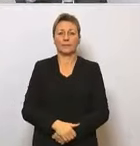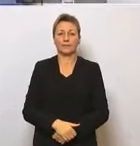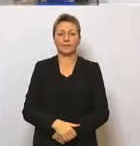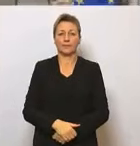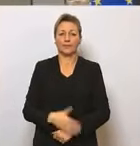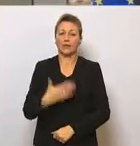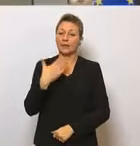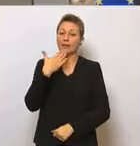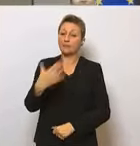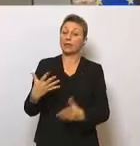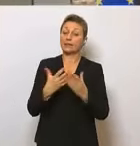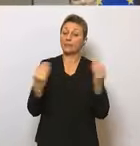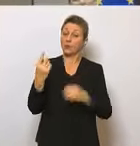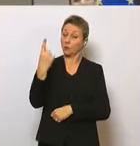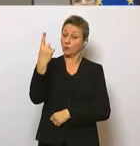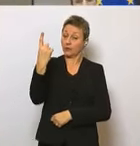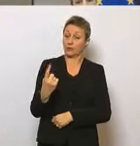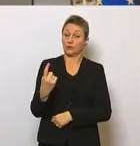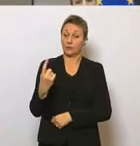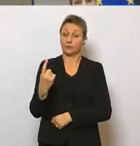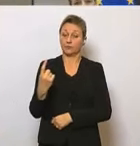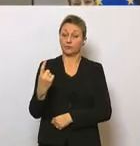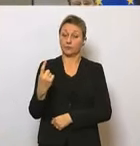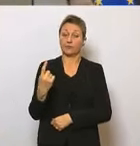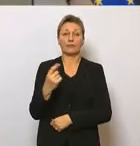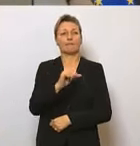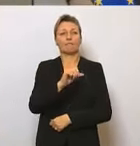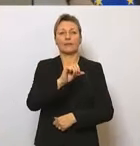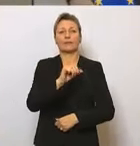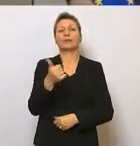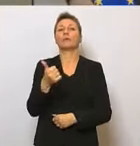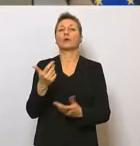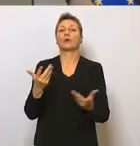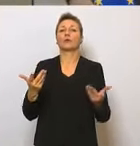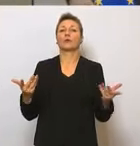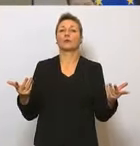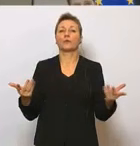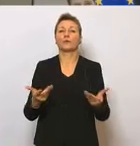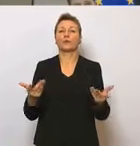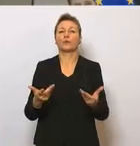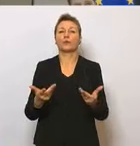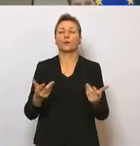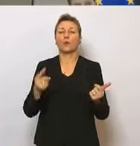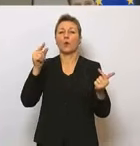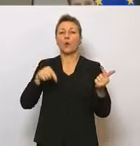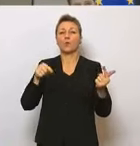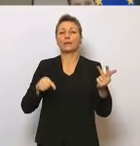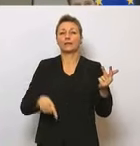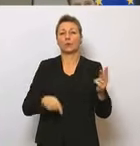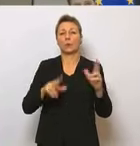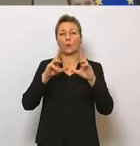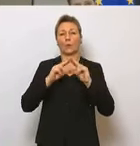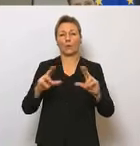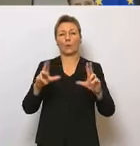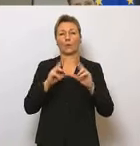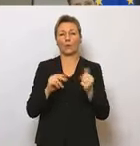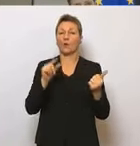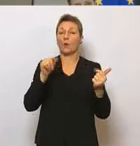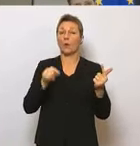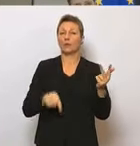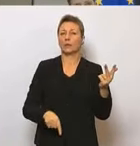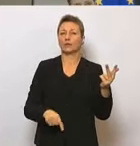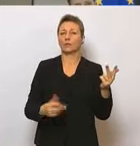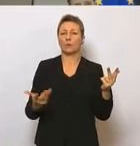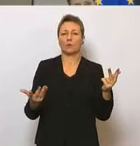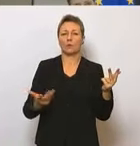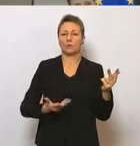Merci beaucoup pour cette question. Je souhaiterais d'abord élaborer un peu sur les obligations. Et les obligations, c'est